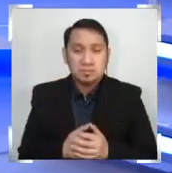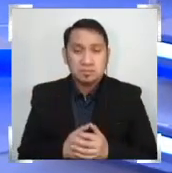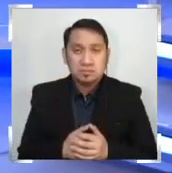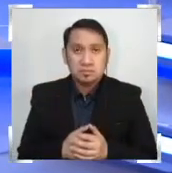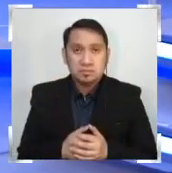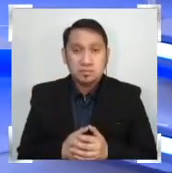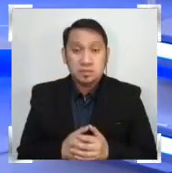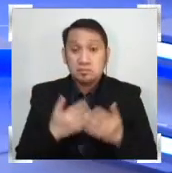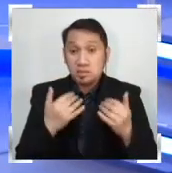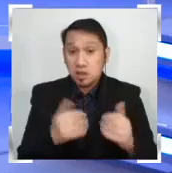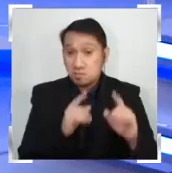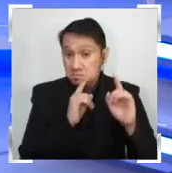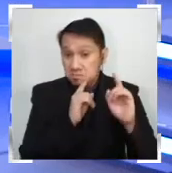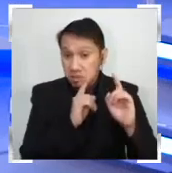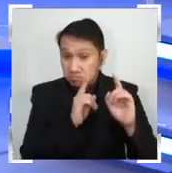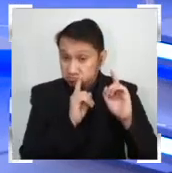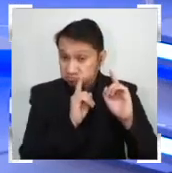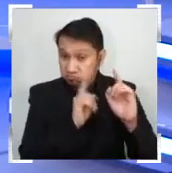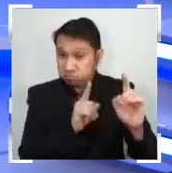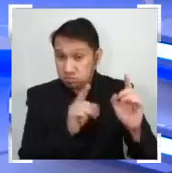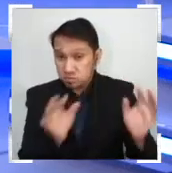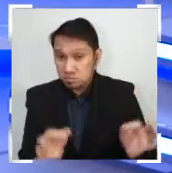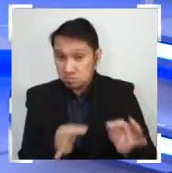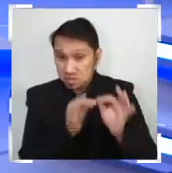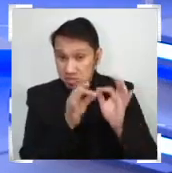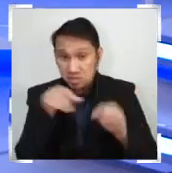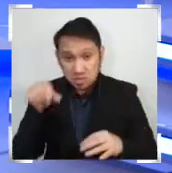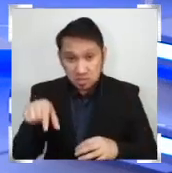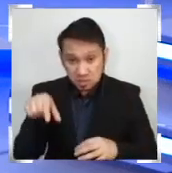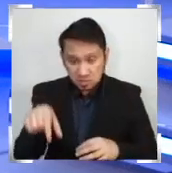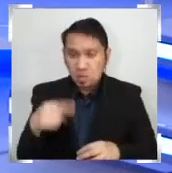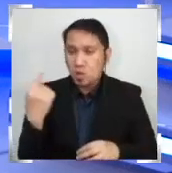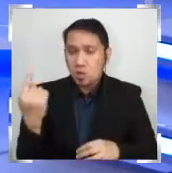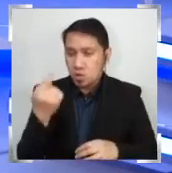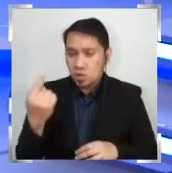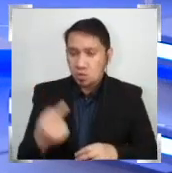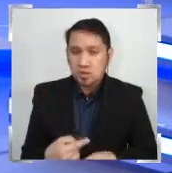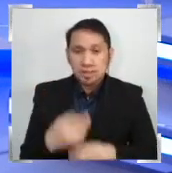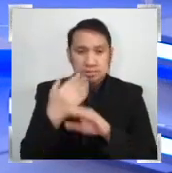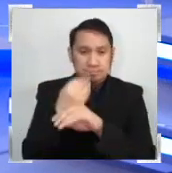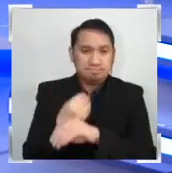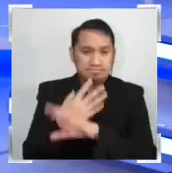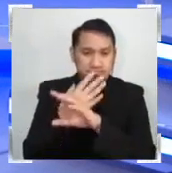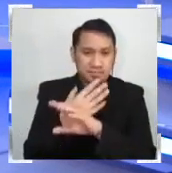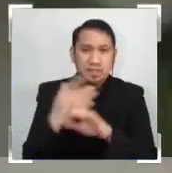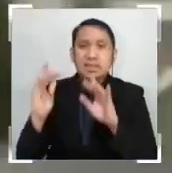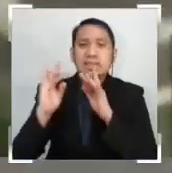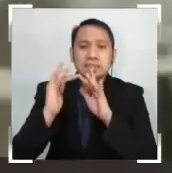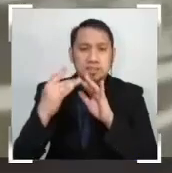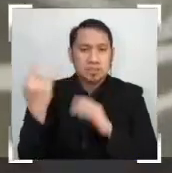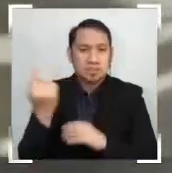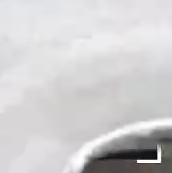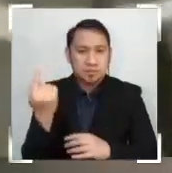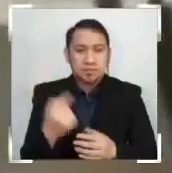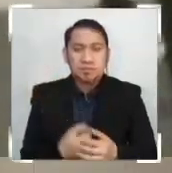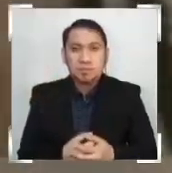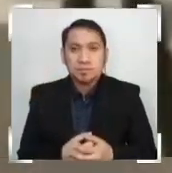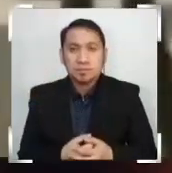sa Quiapo Church ngayong weekend, online lang muna. Saksi si Maki Pulido.